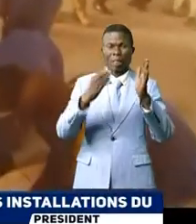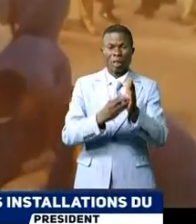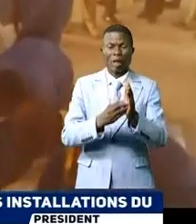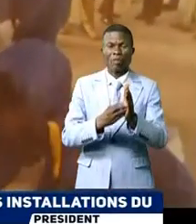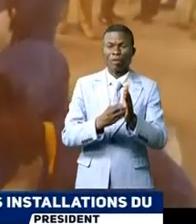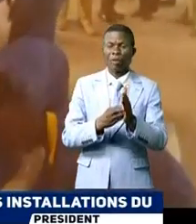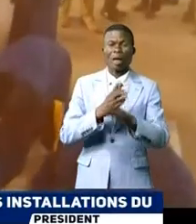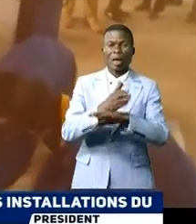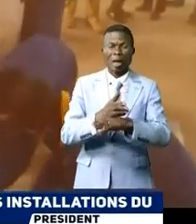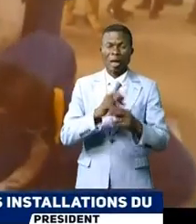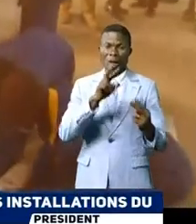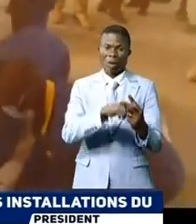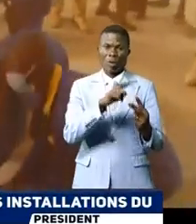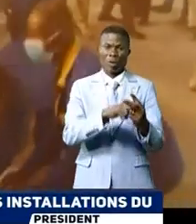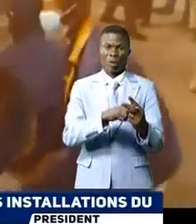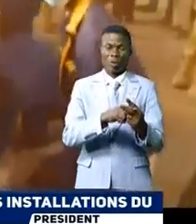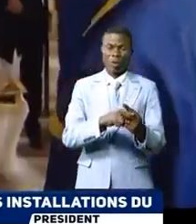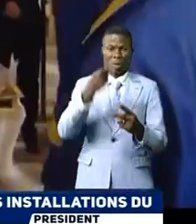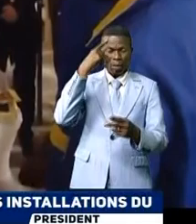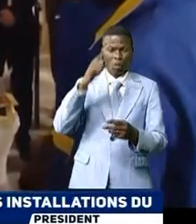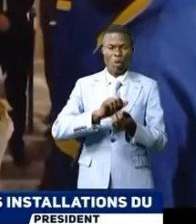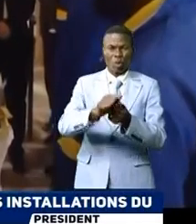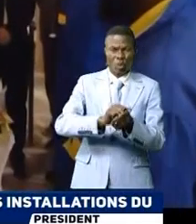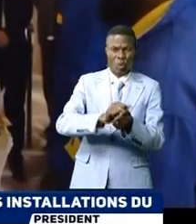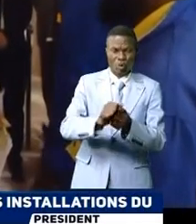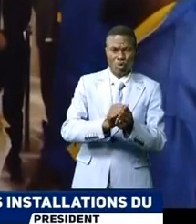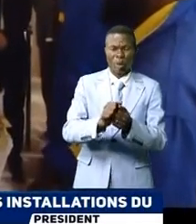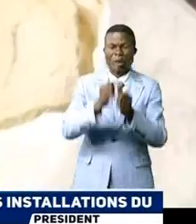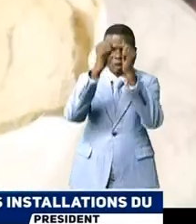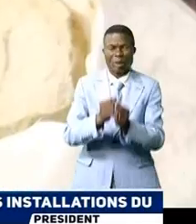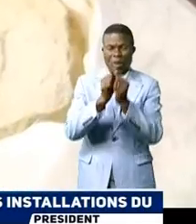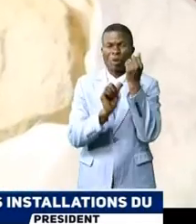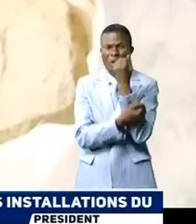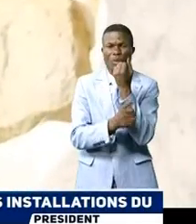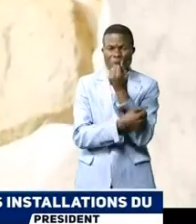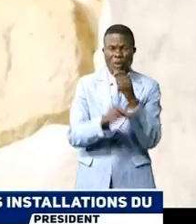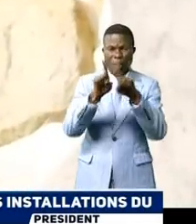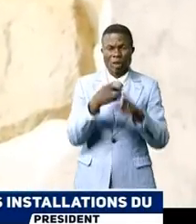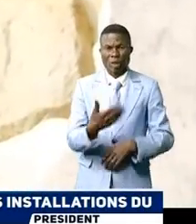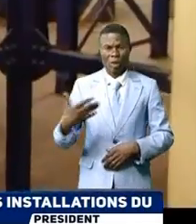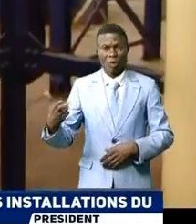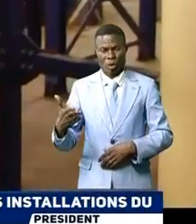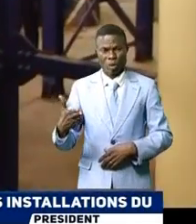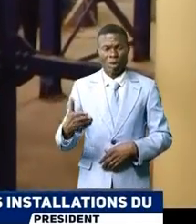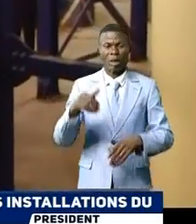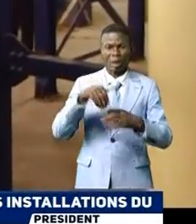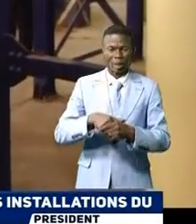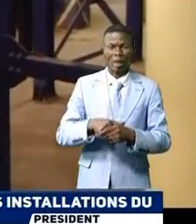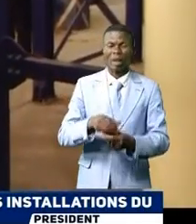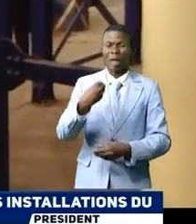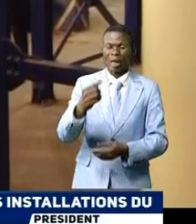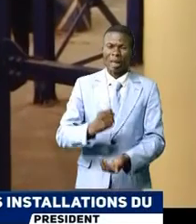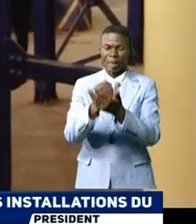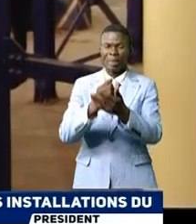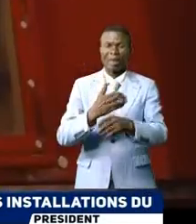total, réservés uniquement pour le moulinage des maïs, soja et autres produits qui interviennent dans l'alimentation